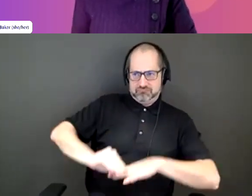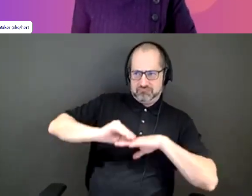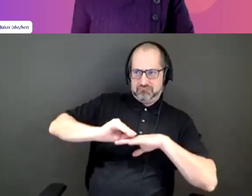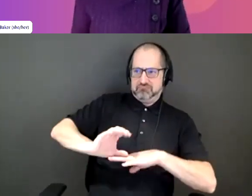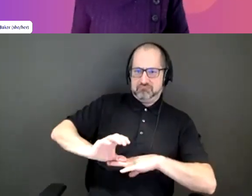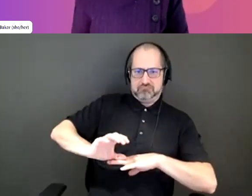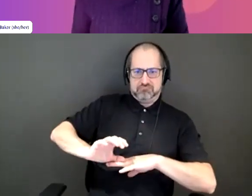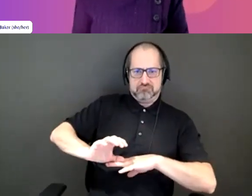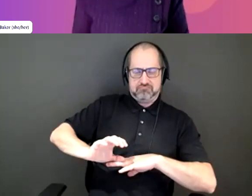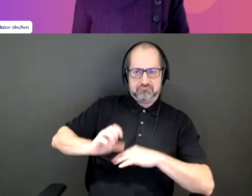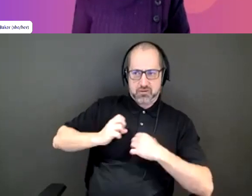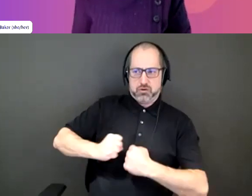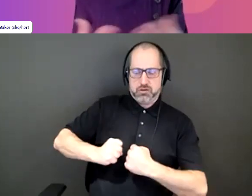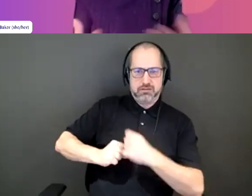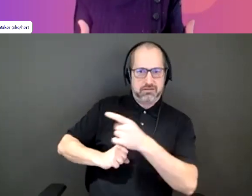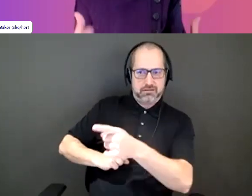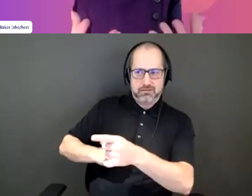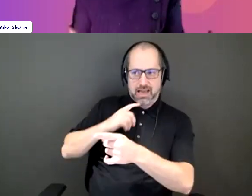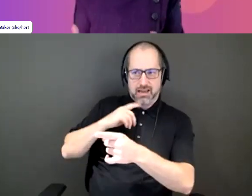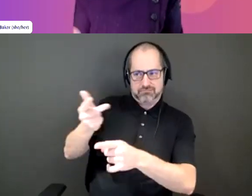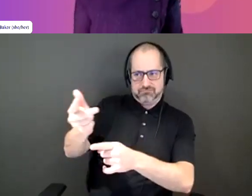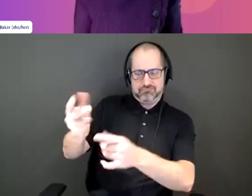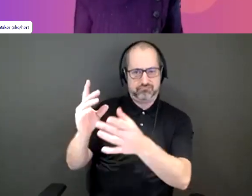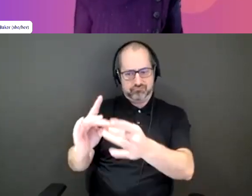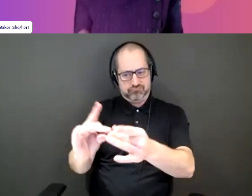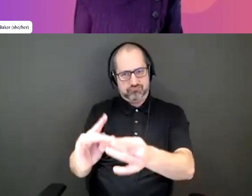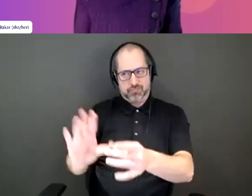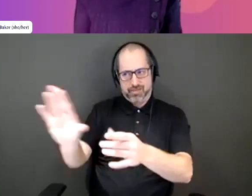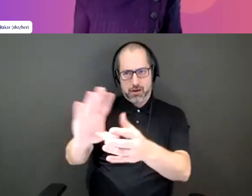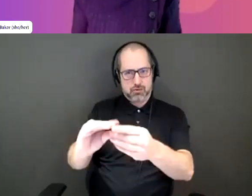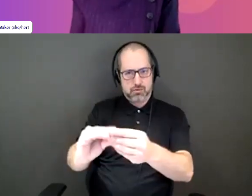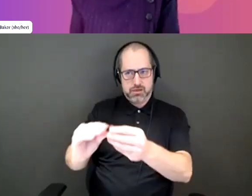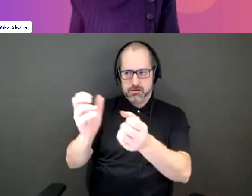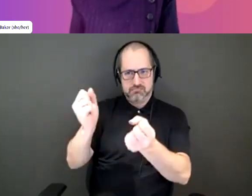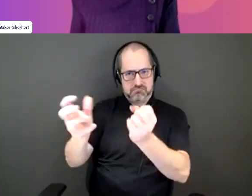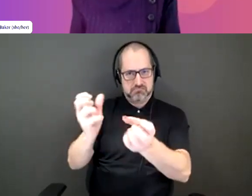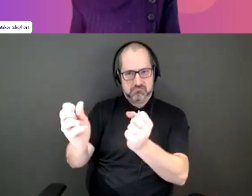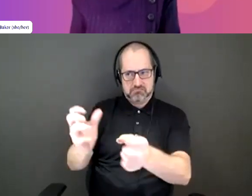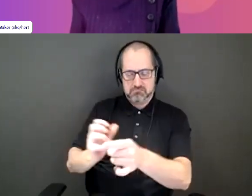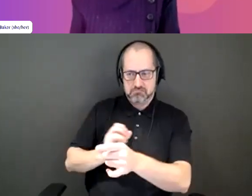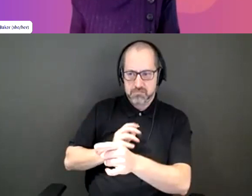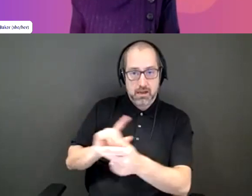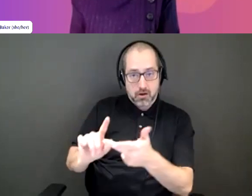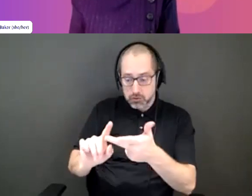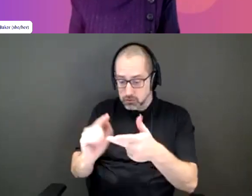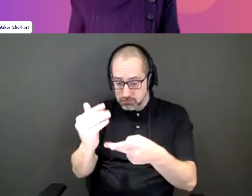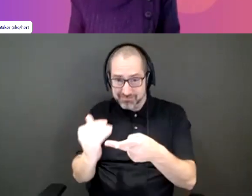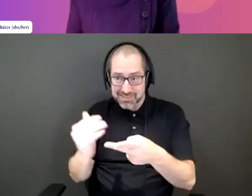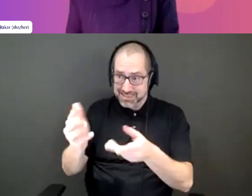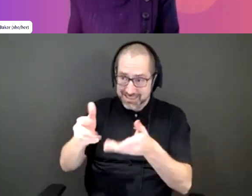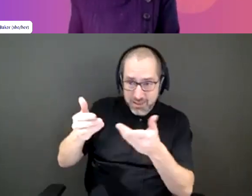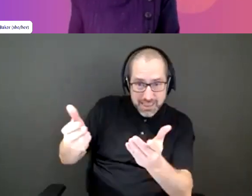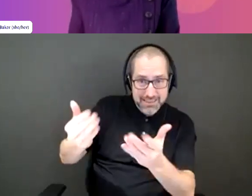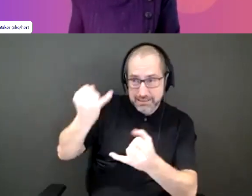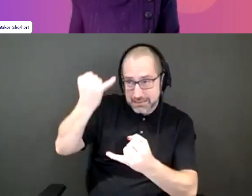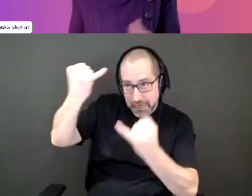avec laquelle Lauren easy était Nina nous en fait part de leur récit